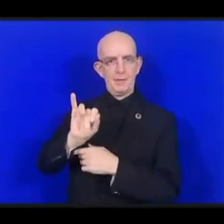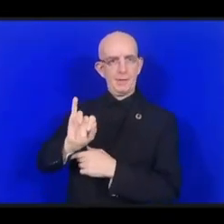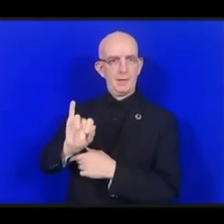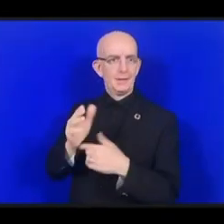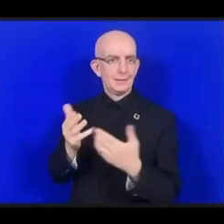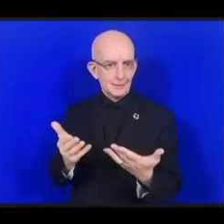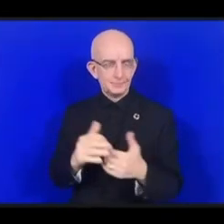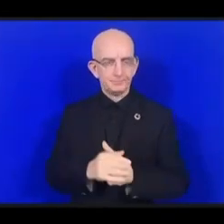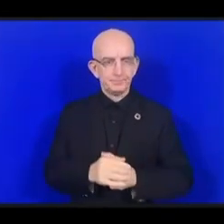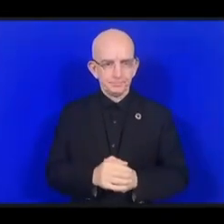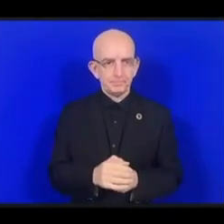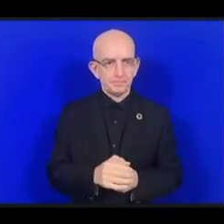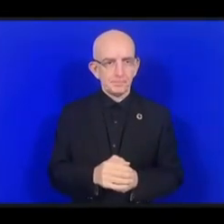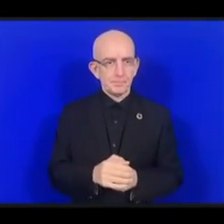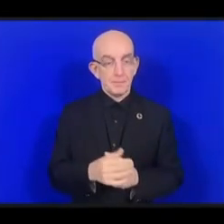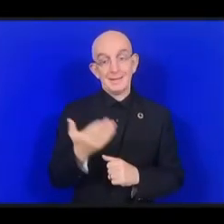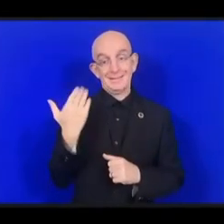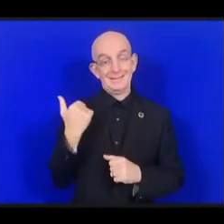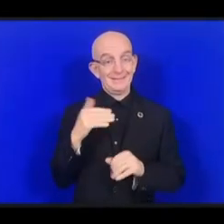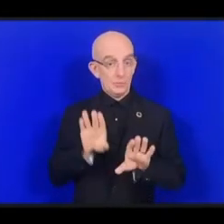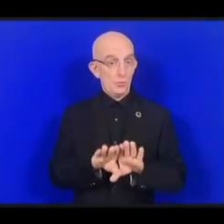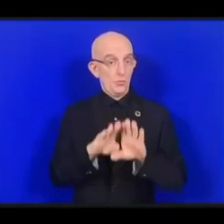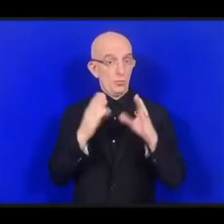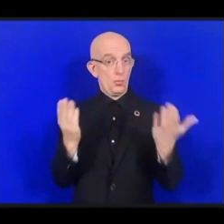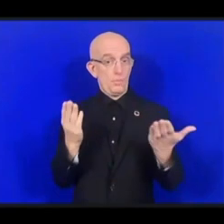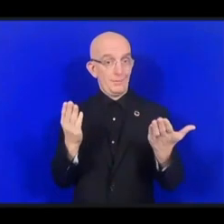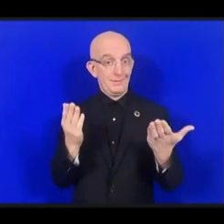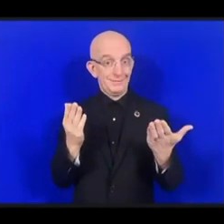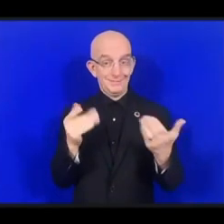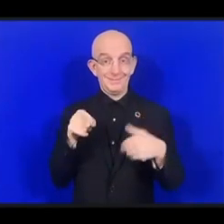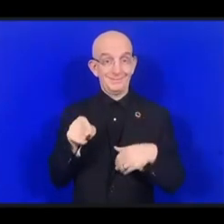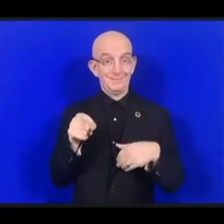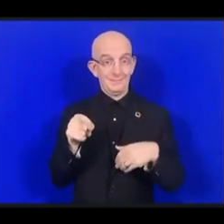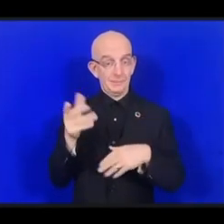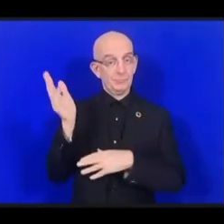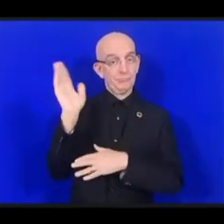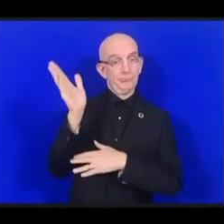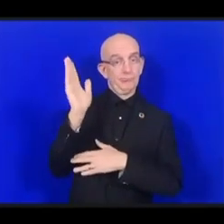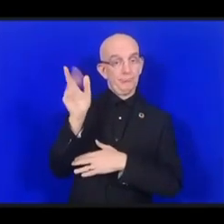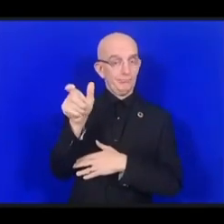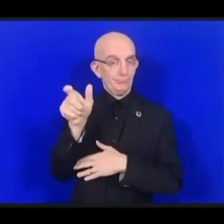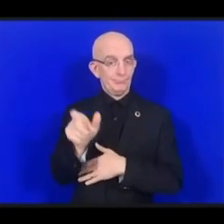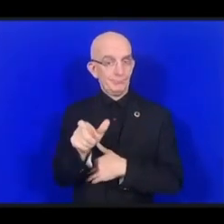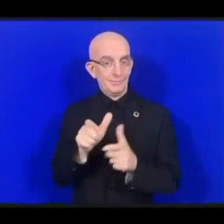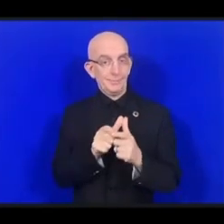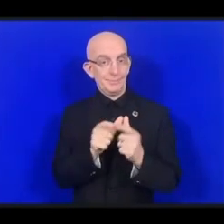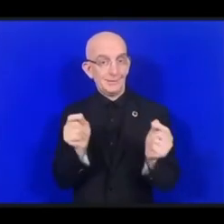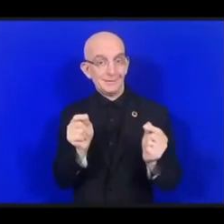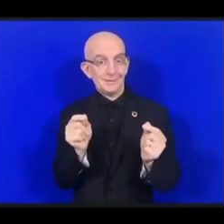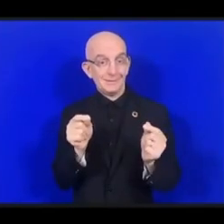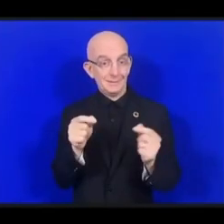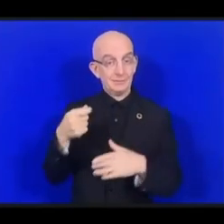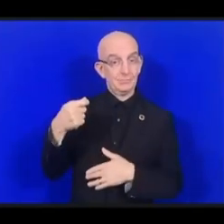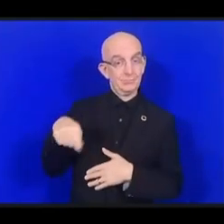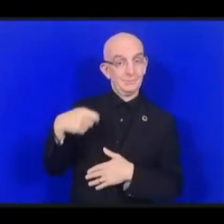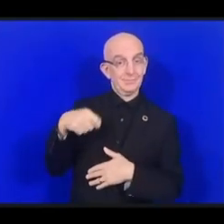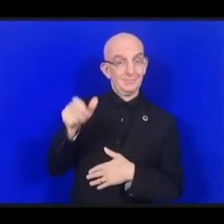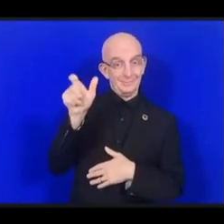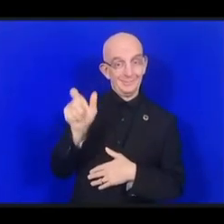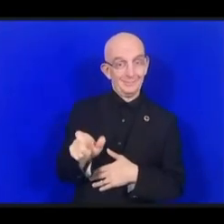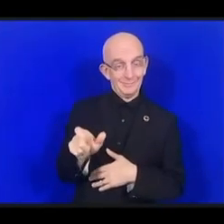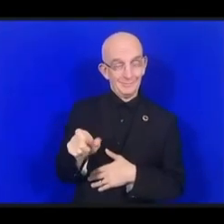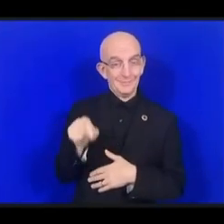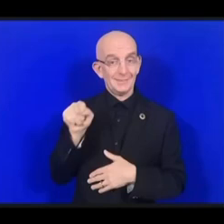においては日本の岸田賞がG分国が行っています取り組みに関しましてご紹介をいただきまし